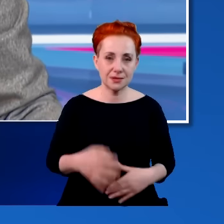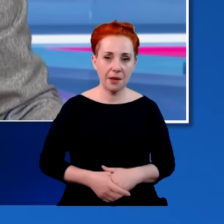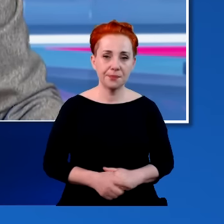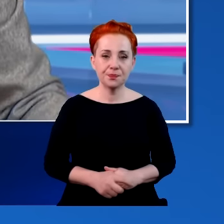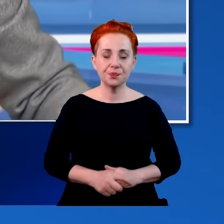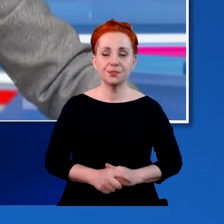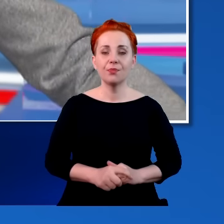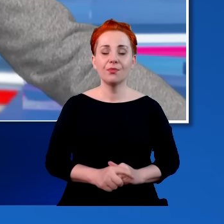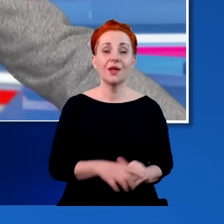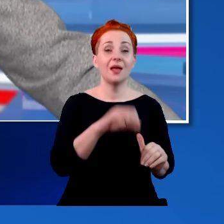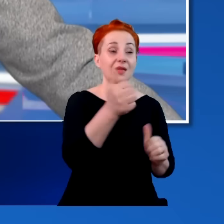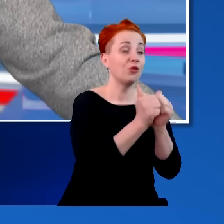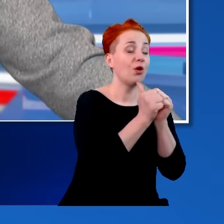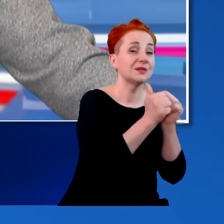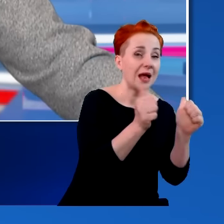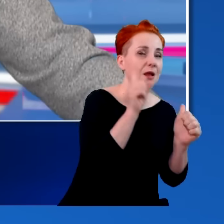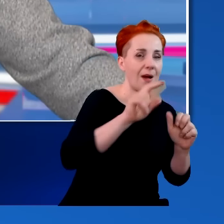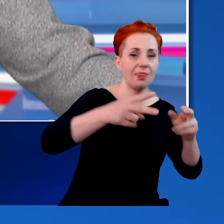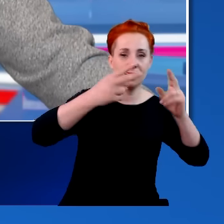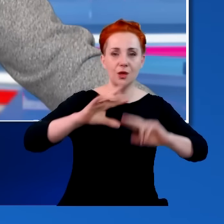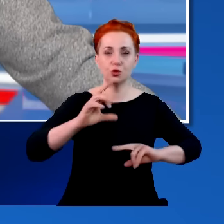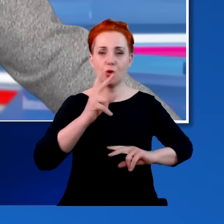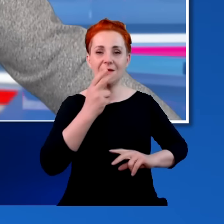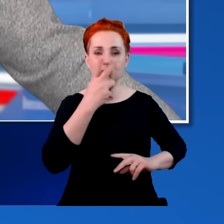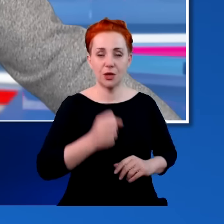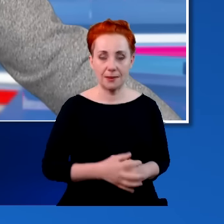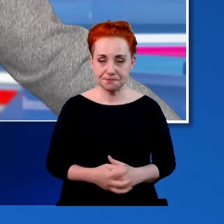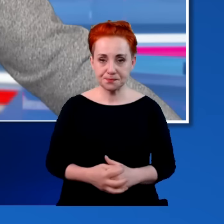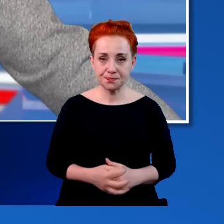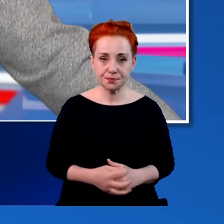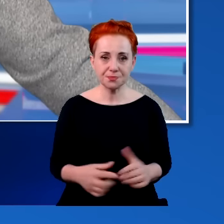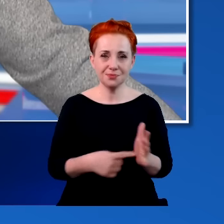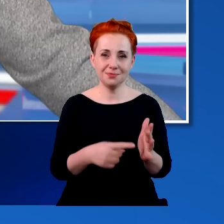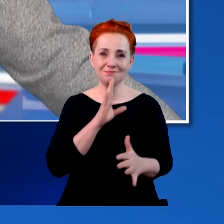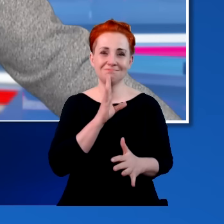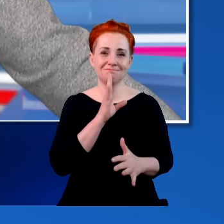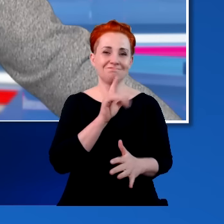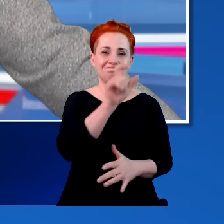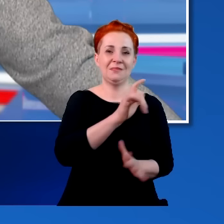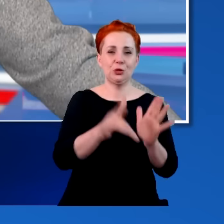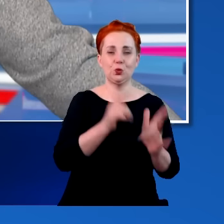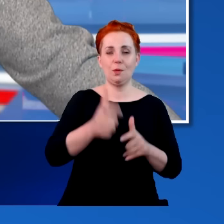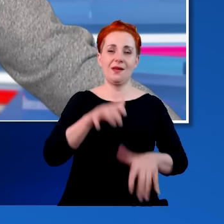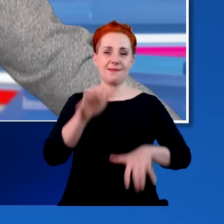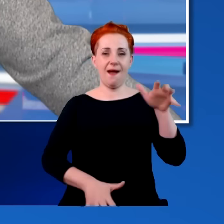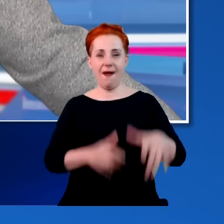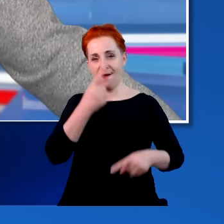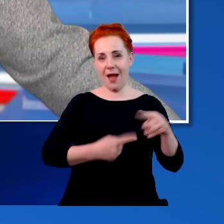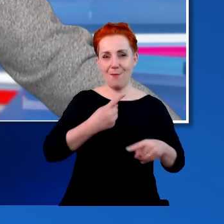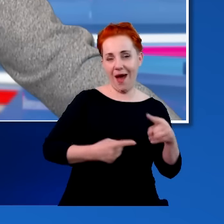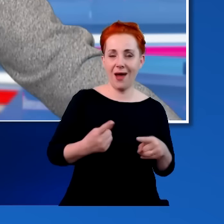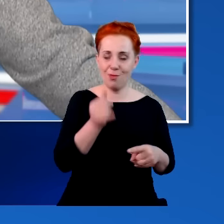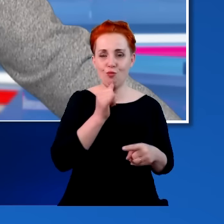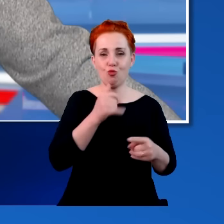To jedno zdanie i pan poseł Marcin Konieczka. Tego, co dzisiaj widzieliśmy. To był rodzaj kabaretu zrobiony przez Tuska z próbą podzielenia